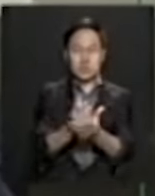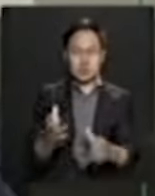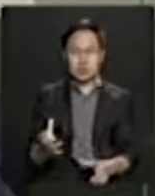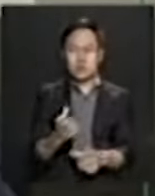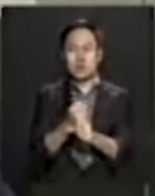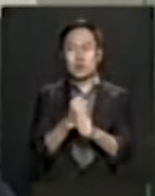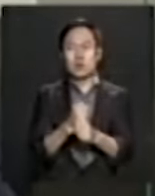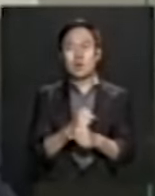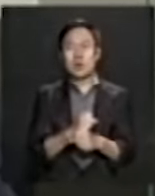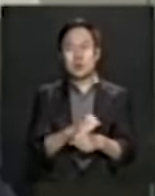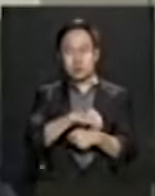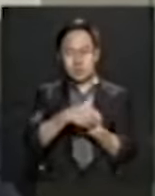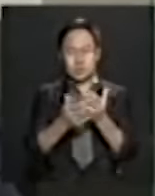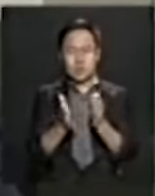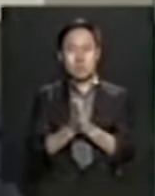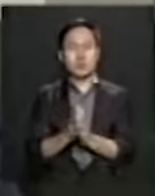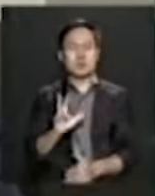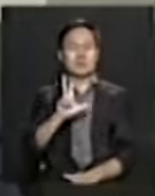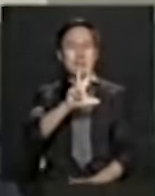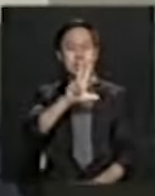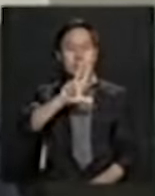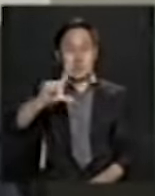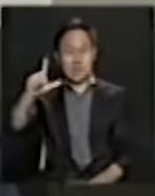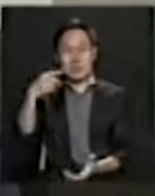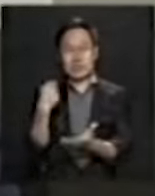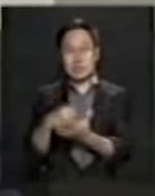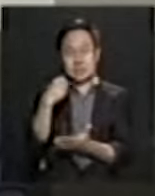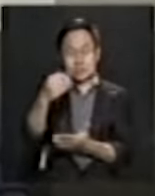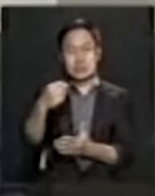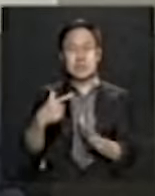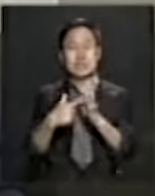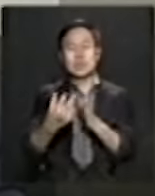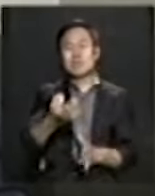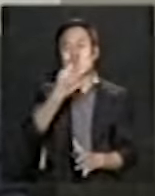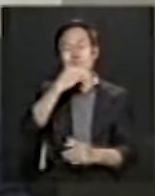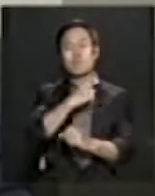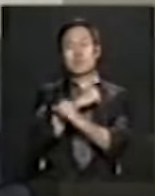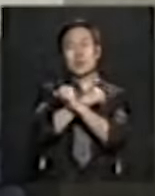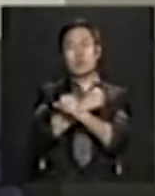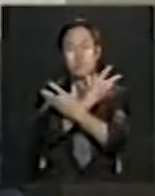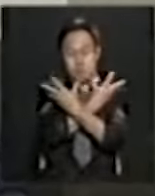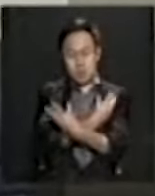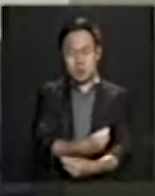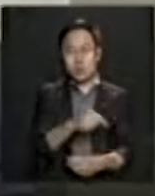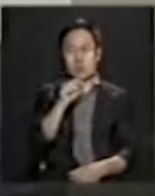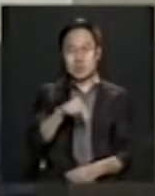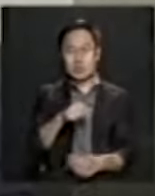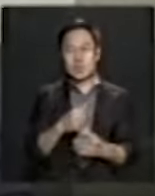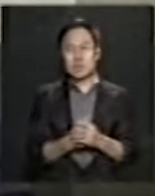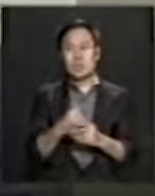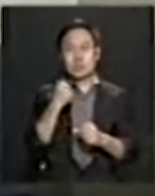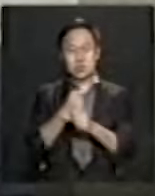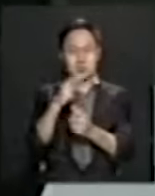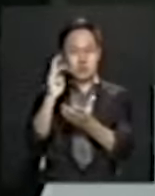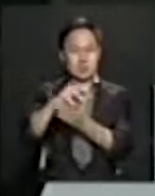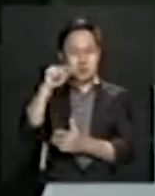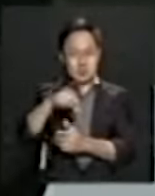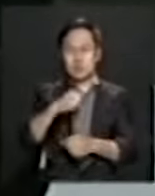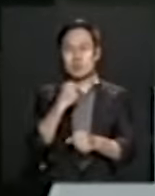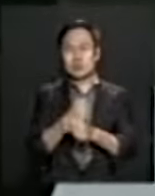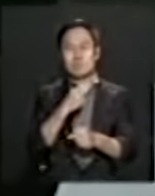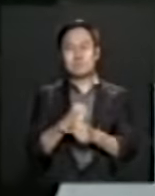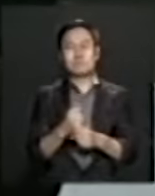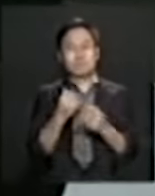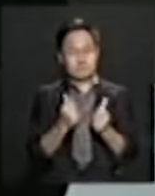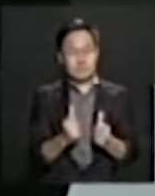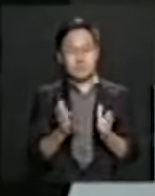ก็ได้3 ล้าน 3ล้านเลยที่จะให้ซื้อวัคซีนอันนี้ถือว่าเป็นที่ไหนไม่มีแล้วครับนอกจากมูลที่โรตารี ่โอ้ดังนั้นวันอาทิตย์นี้อยาก